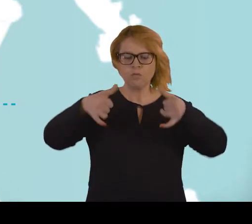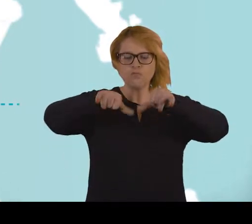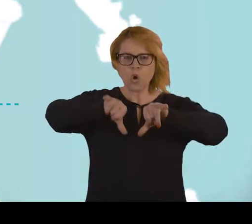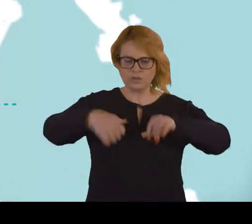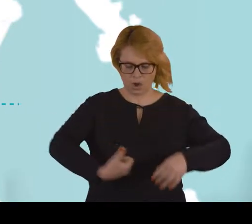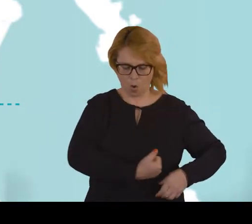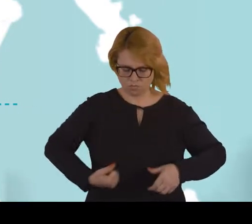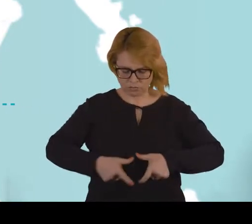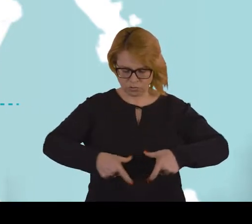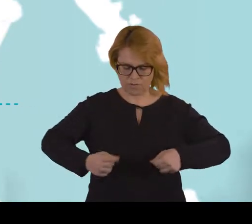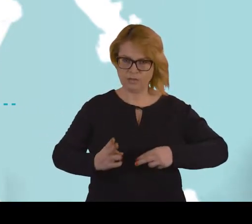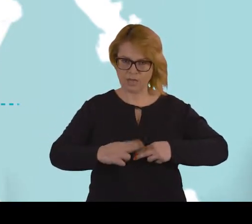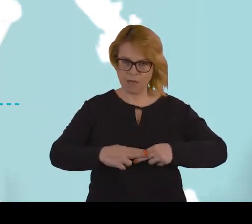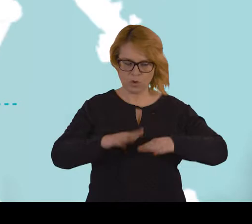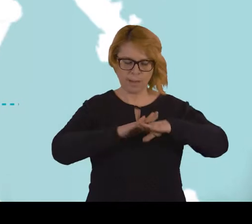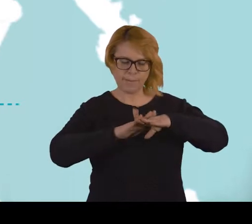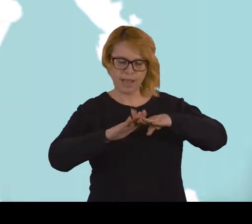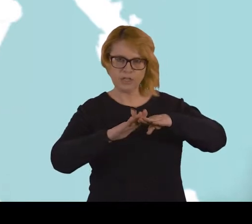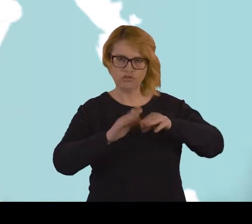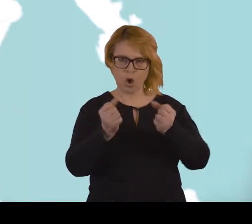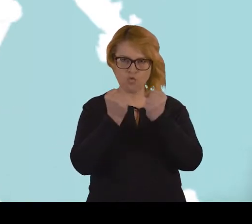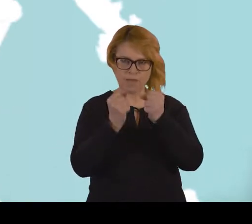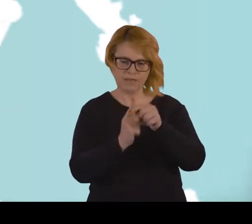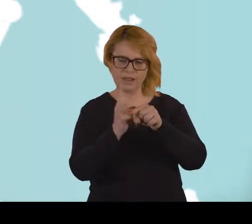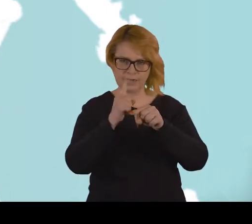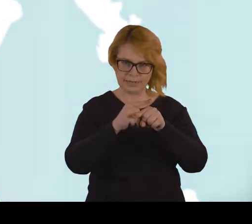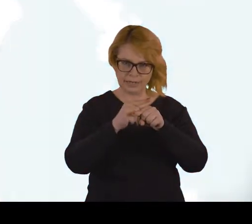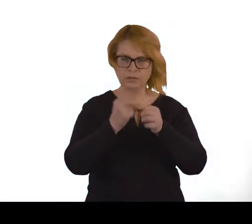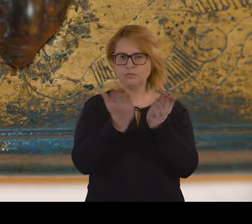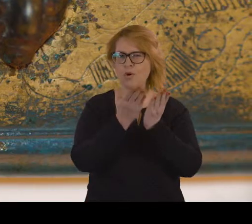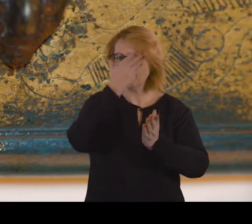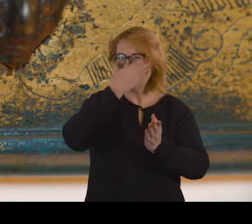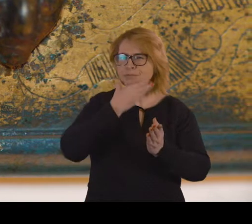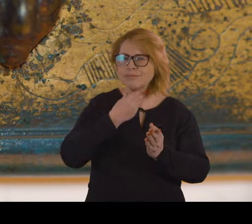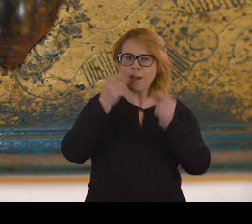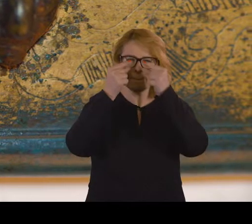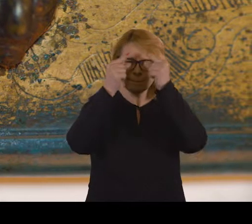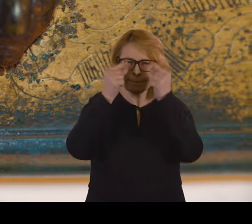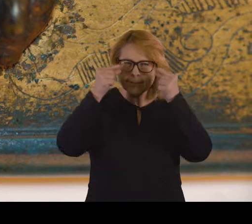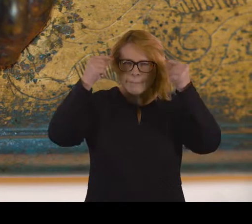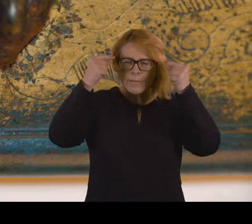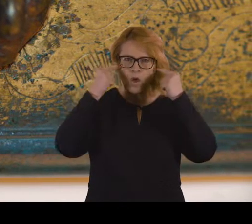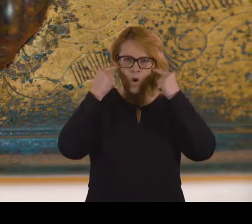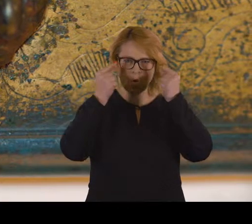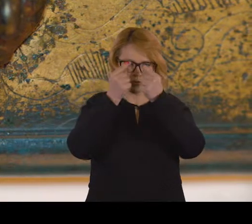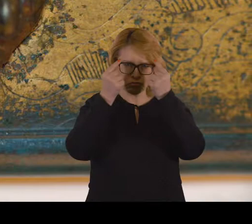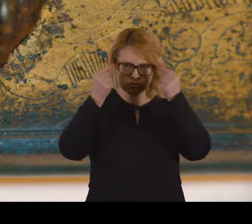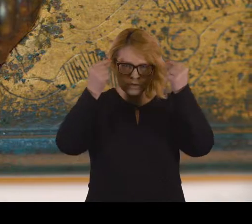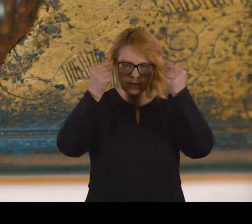Bronzová opasková zápona v tvare platničky s upevneným nitom v podobe ľudskej hlavy s mandľovo pretiahnutými